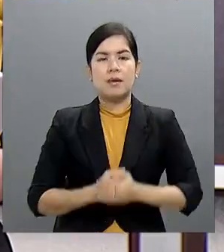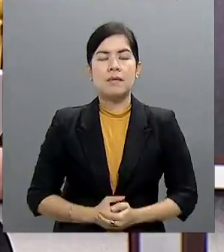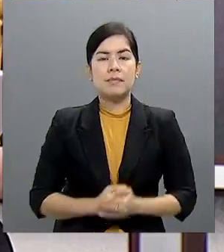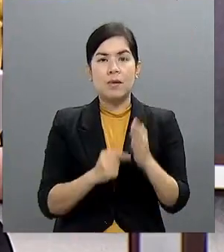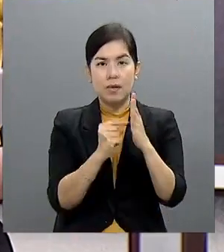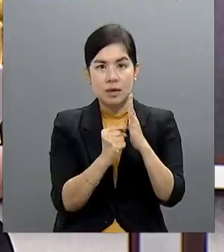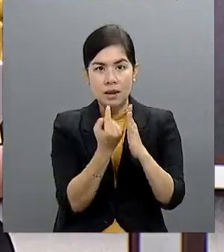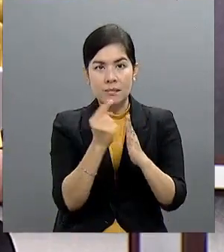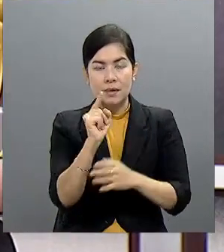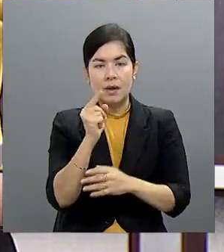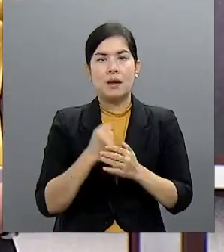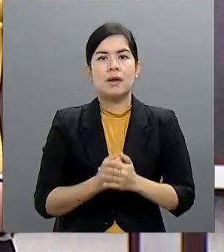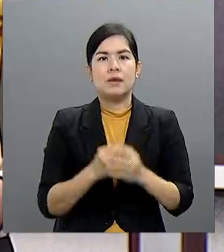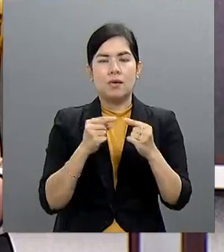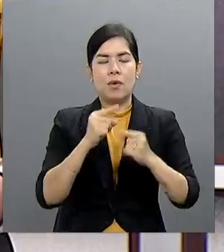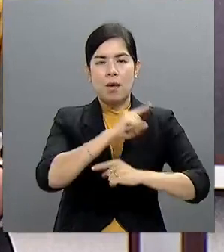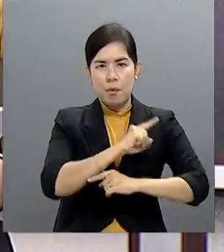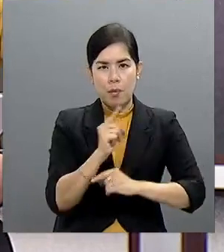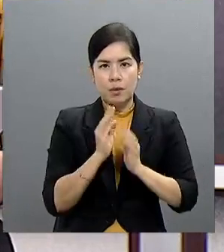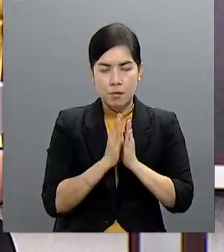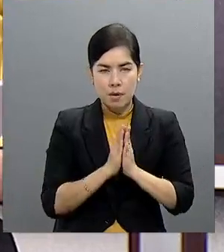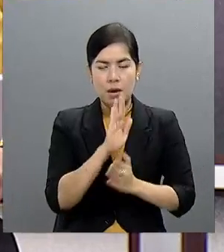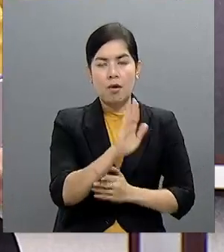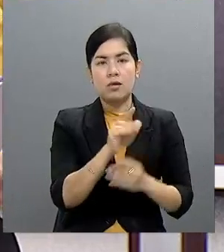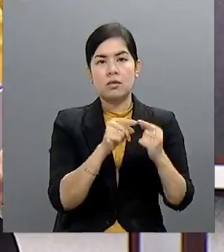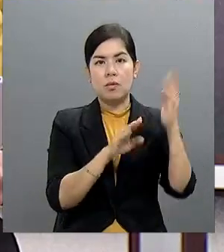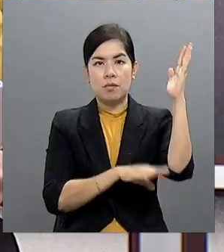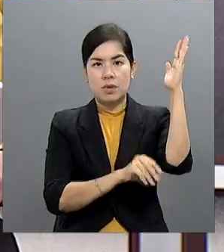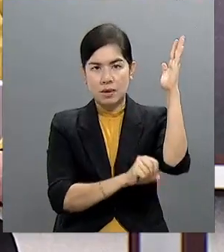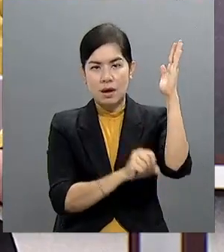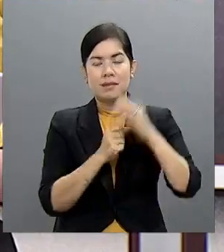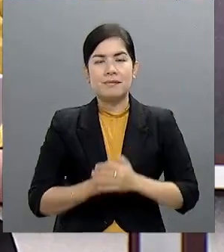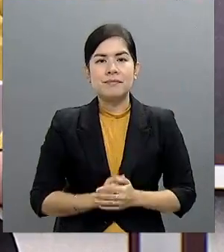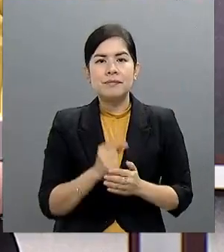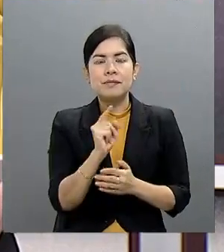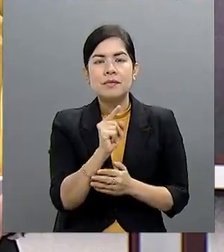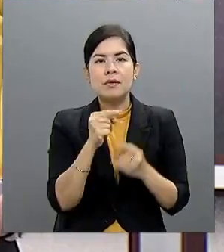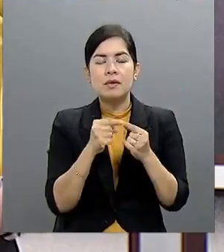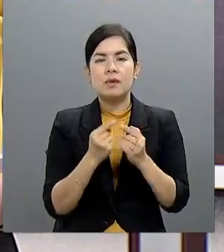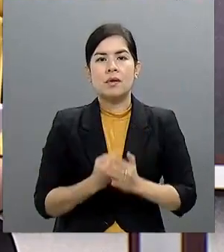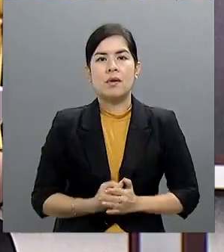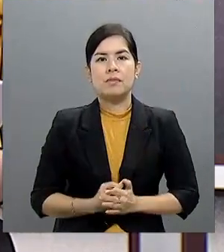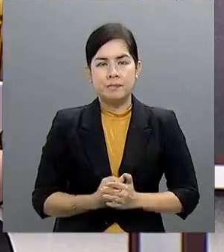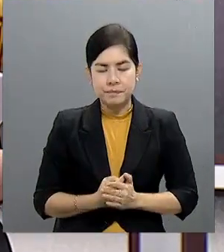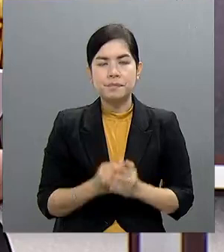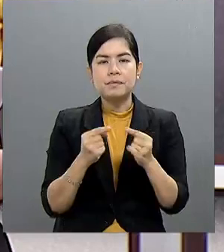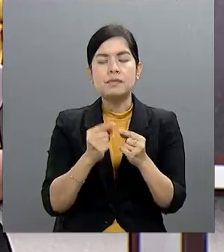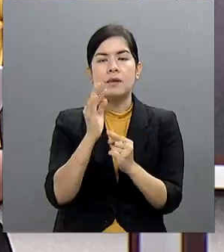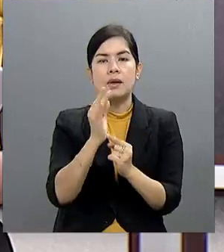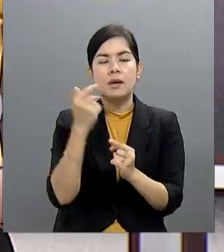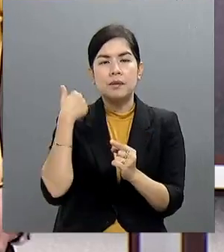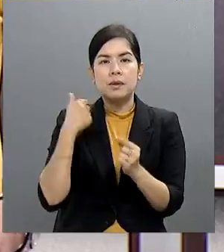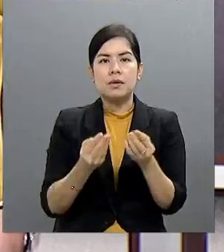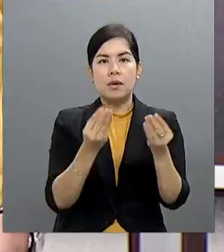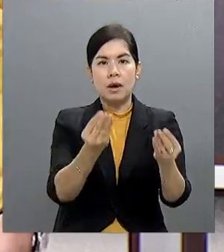ศกาลเข้าพรรษาที่จังหวัดสงขลาเขามีพิธีการสมโภชเทียนพรรษาแล้วก็มอบเทียนพรรษาให้กับสถานศึกษาด้วยนะค